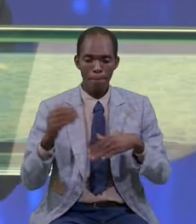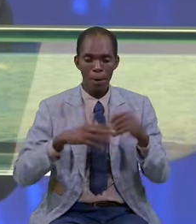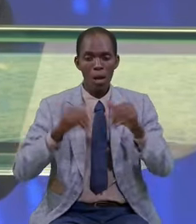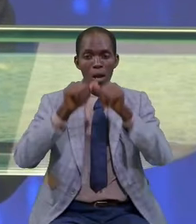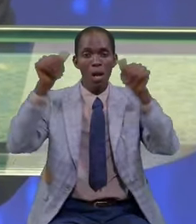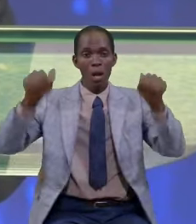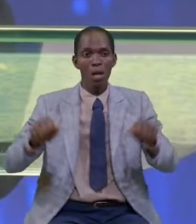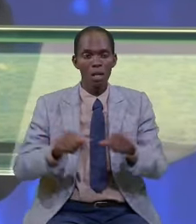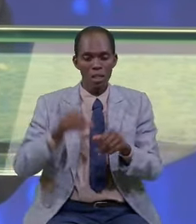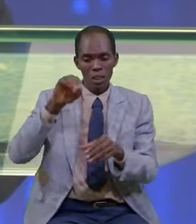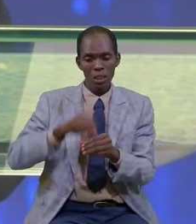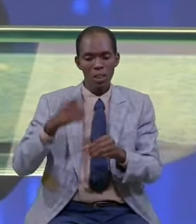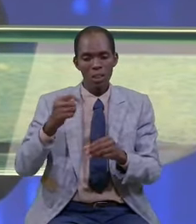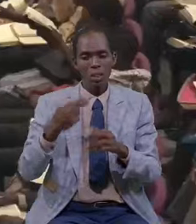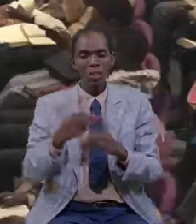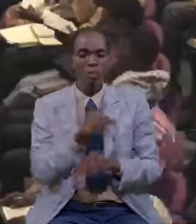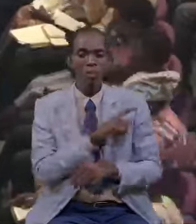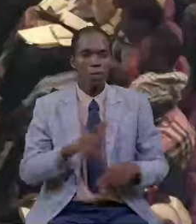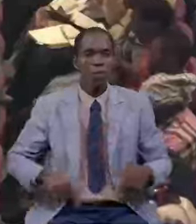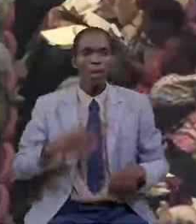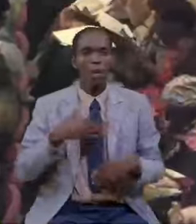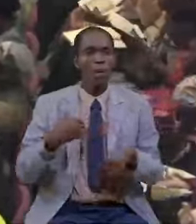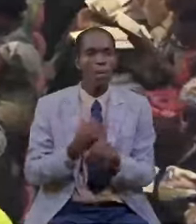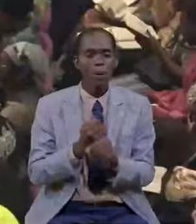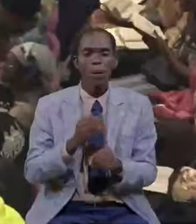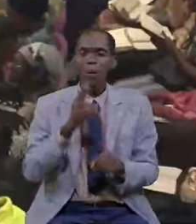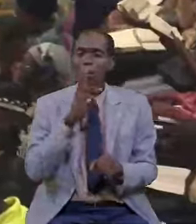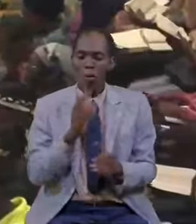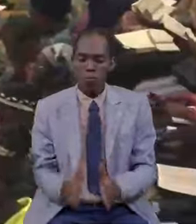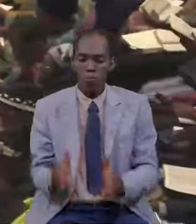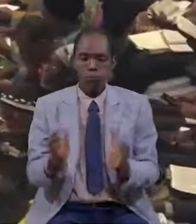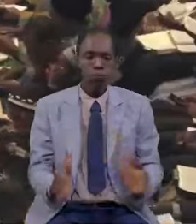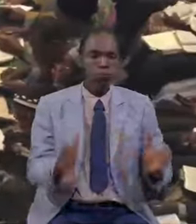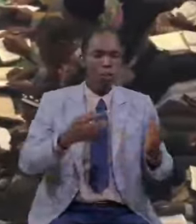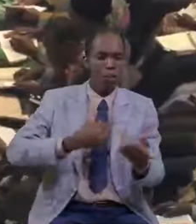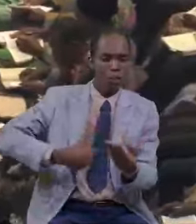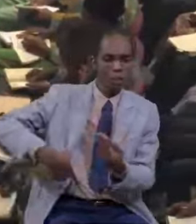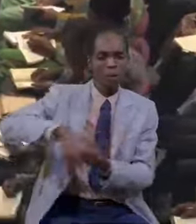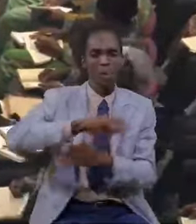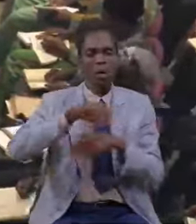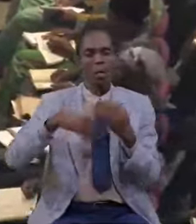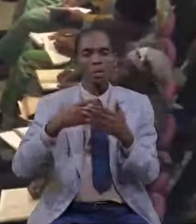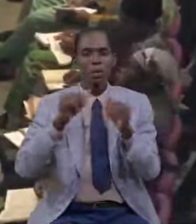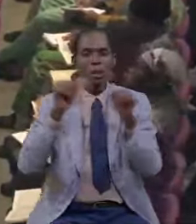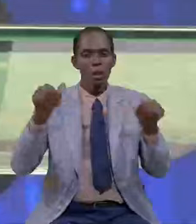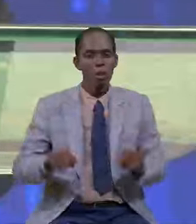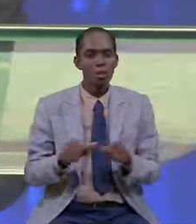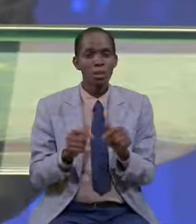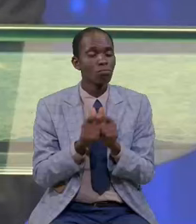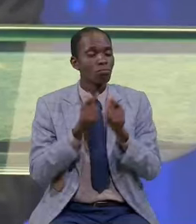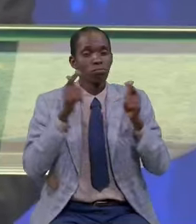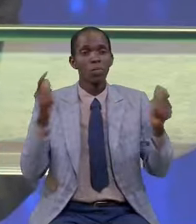autel au nom de l'Éternel. Il fit autour de l'autel un fossé de la capacité de